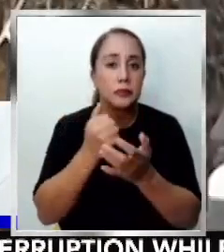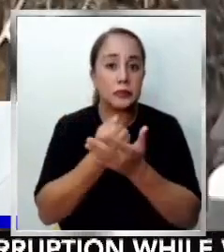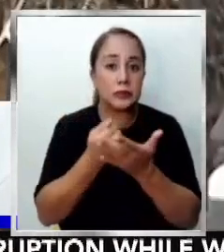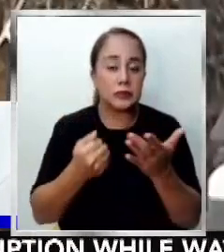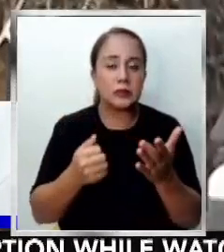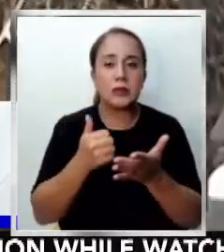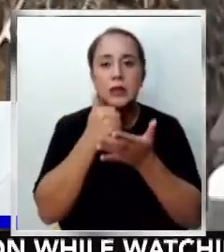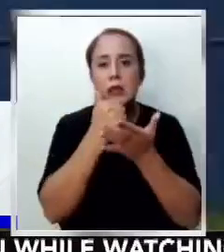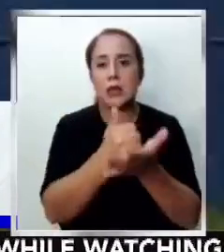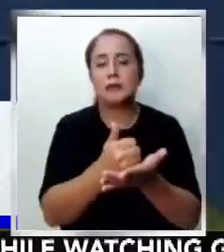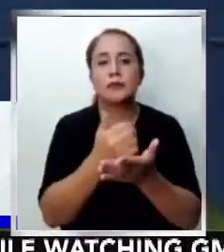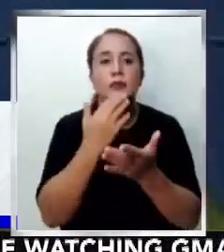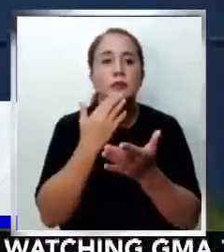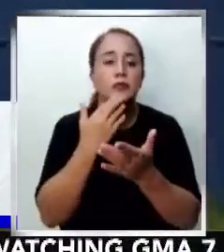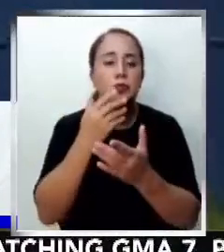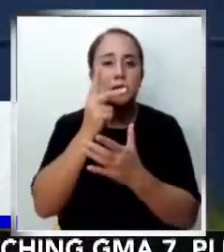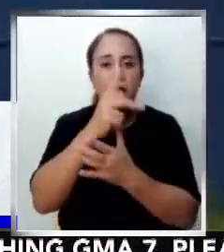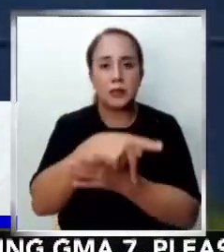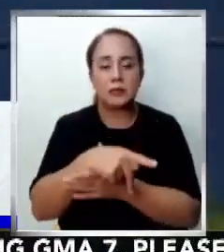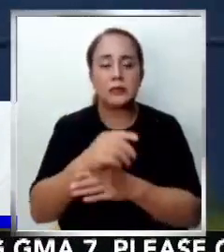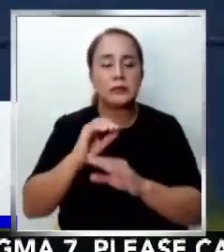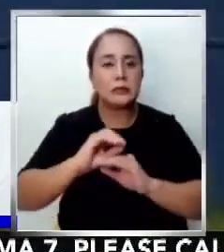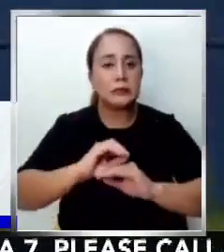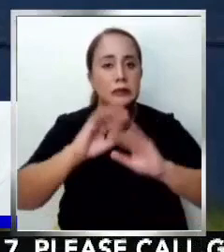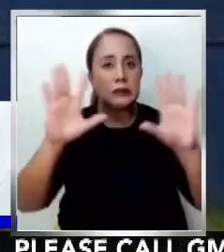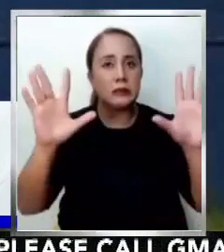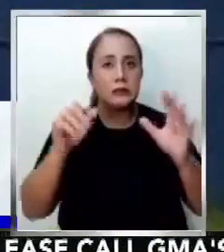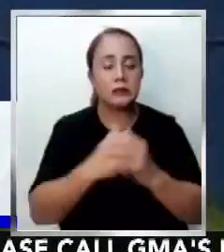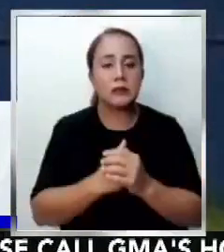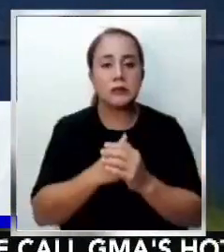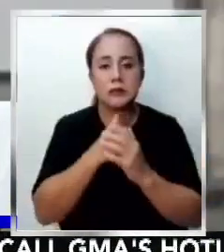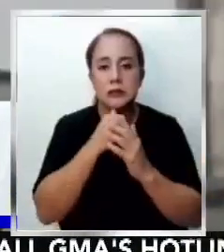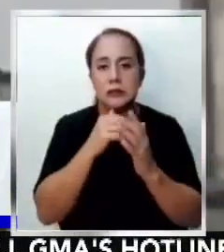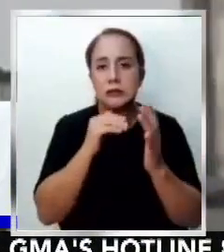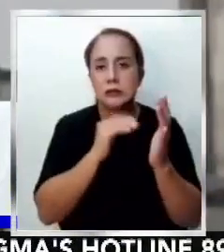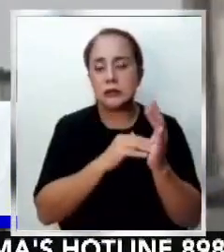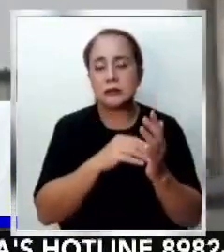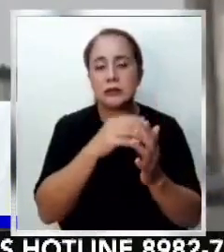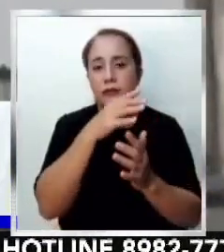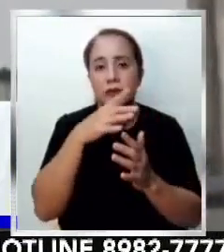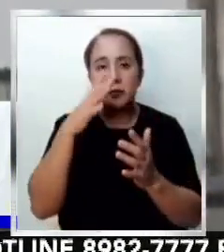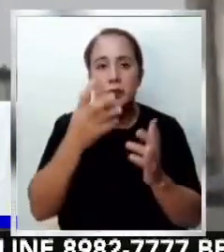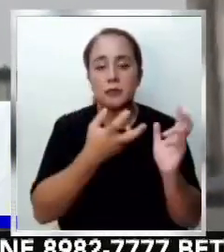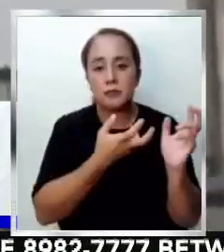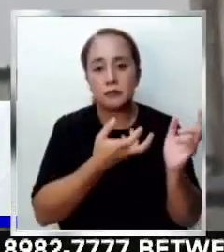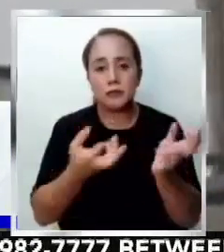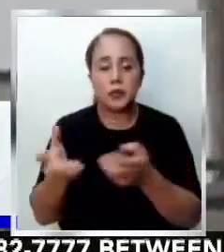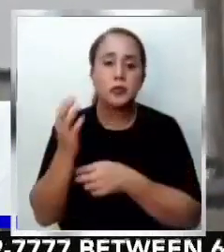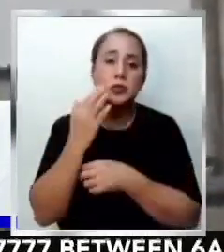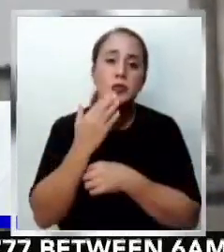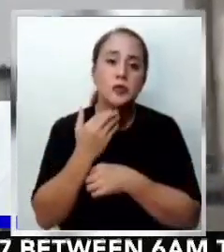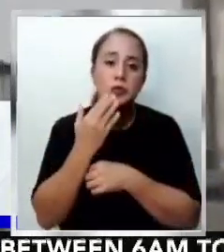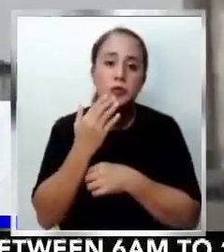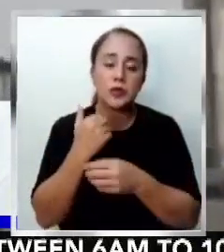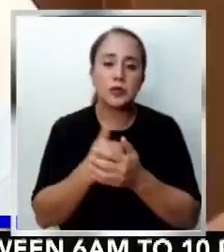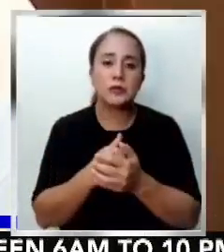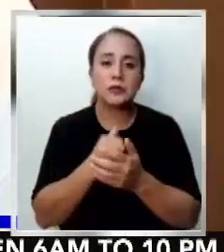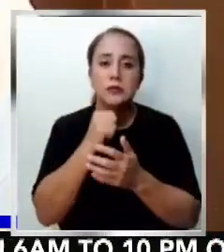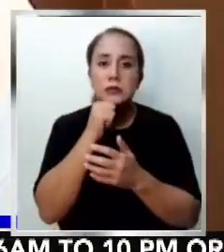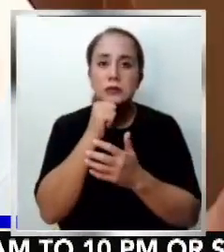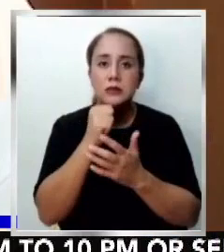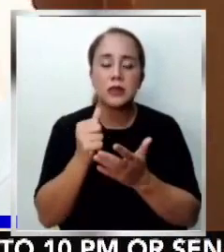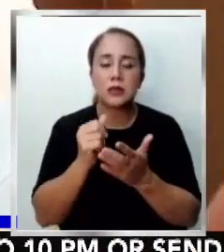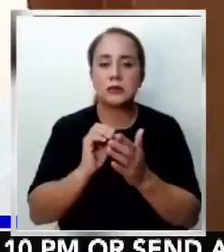na sugar planters. Nilinaw din niyang hindi kontra ang farmers sa pag-import ng bansa ng asukal. Huwag lang daw sobra.